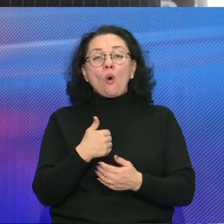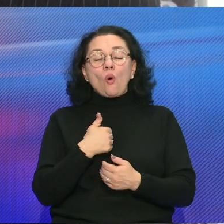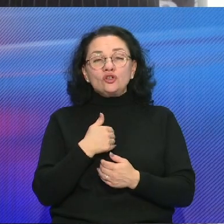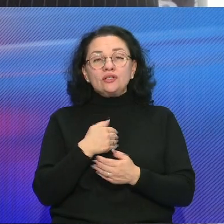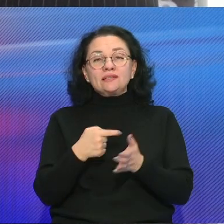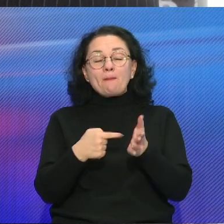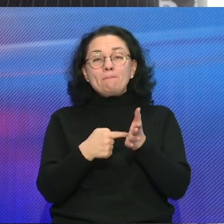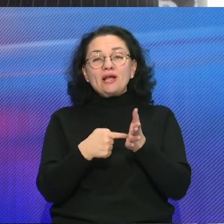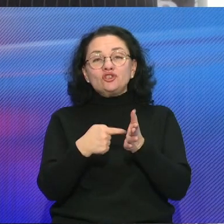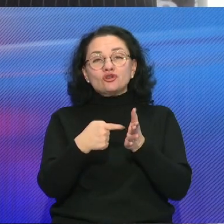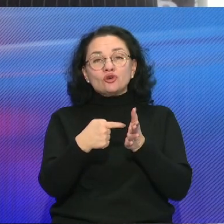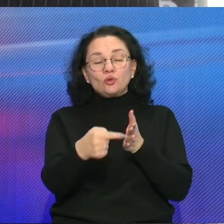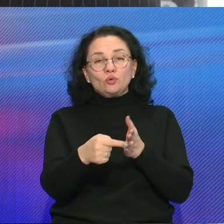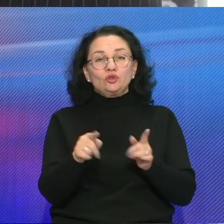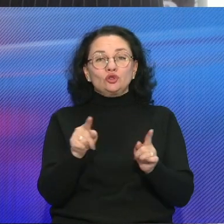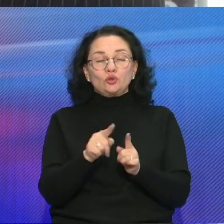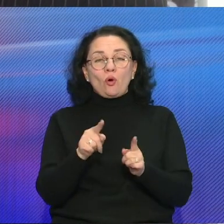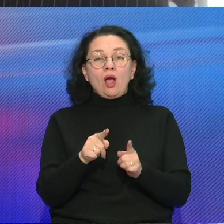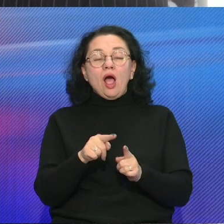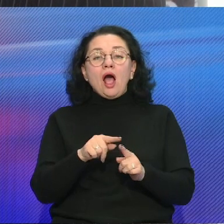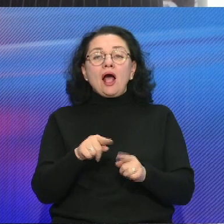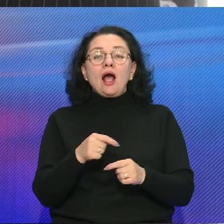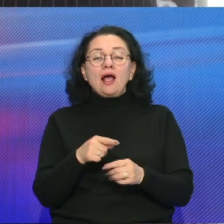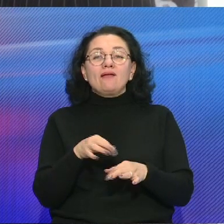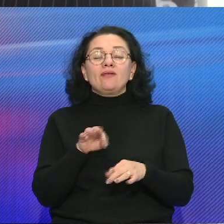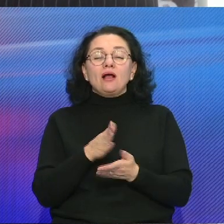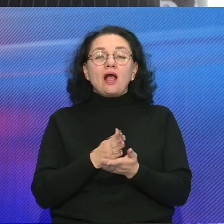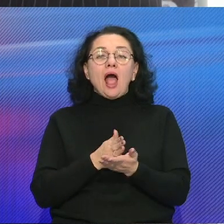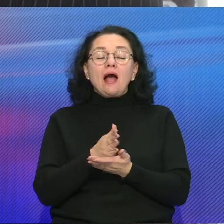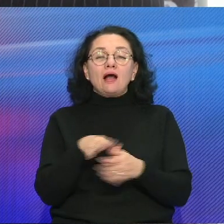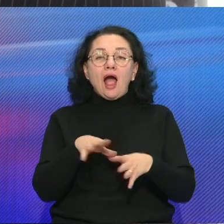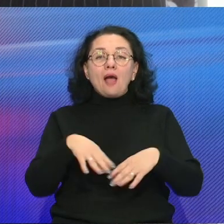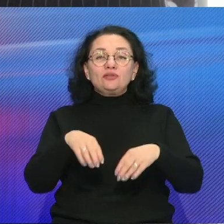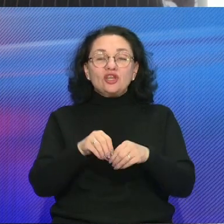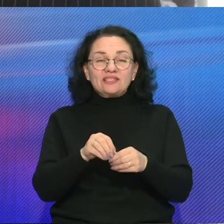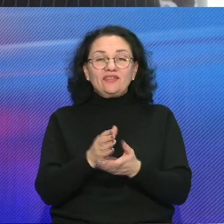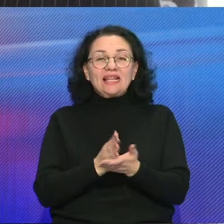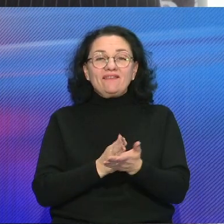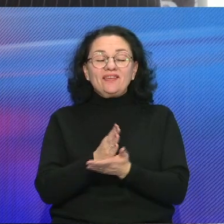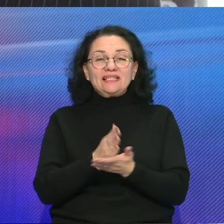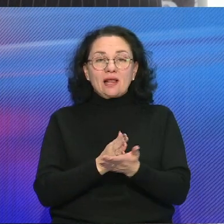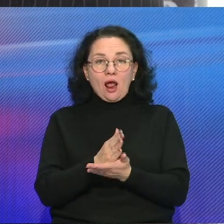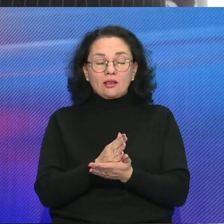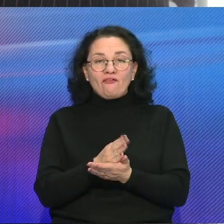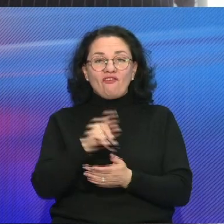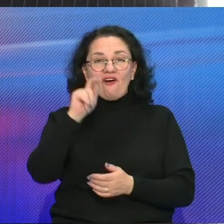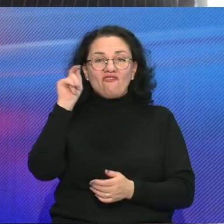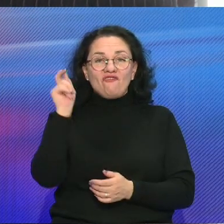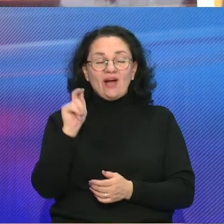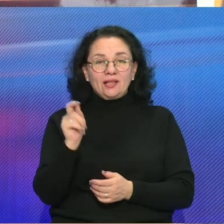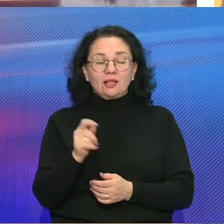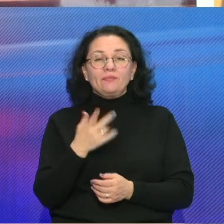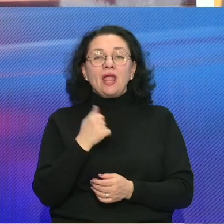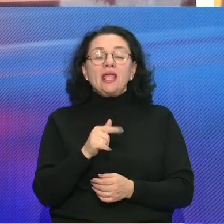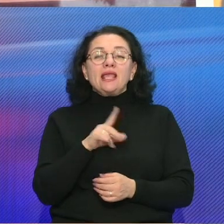наше участие в организации проведения как чествования ветеранов Великой Отечественной войны в канун и в дни Великой